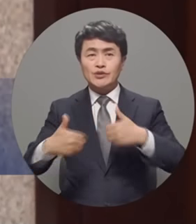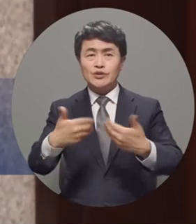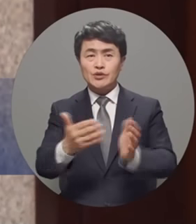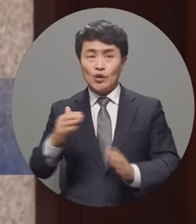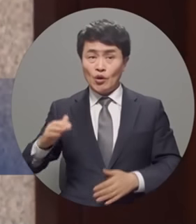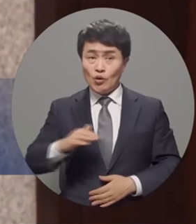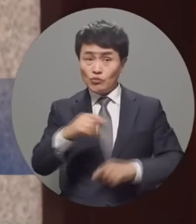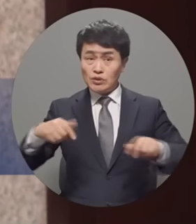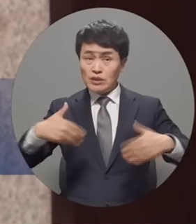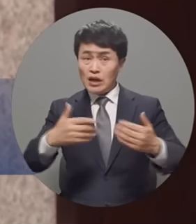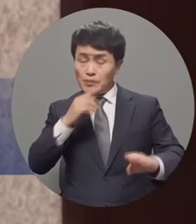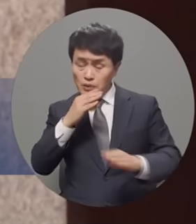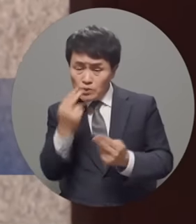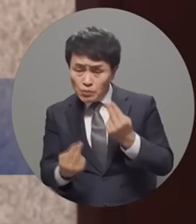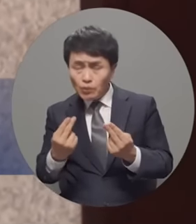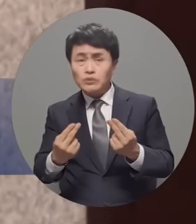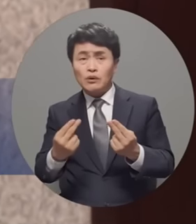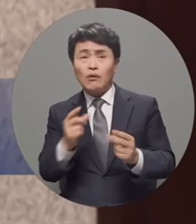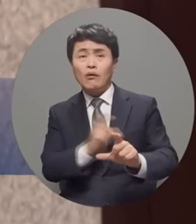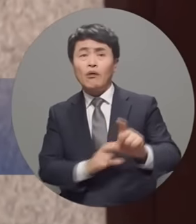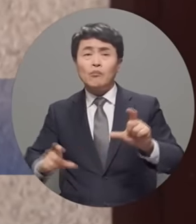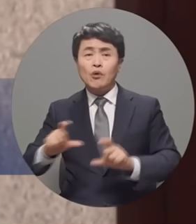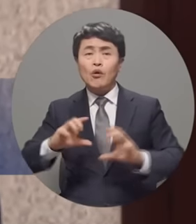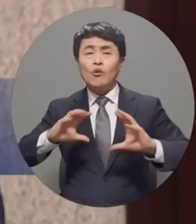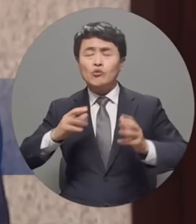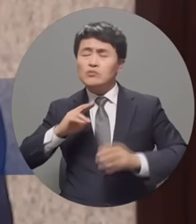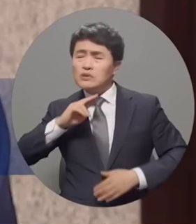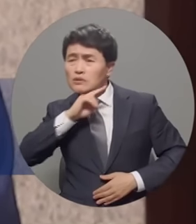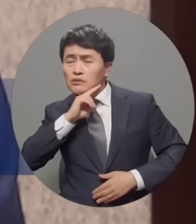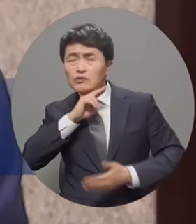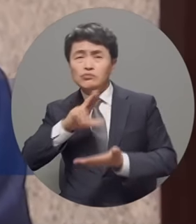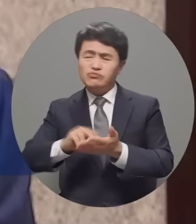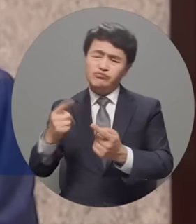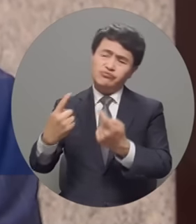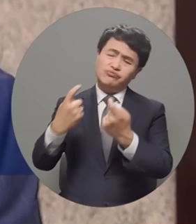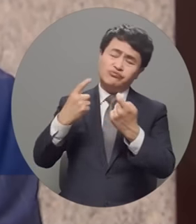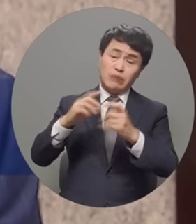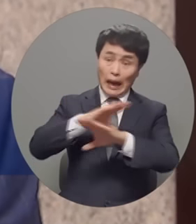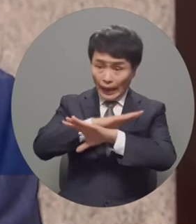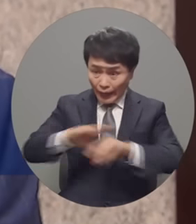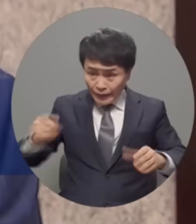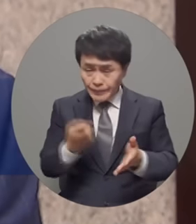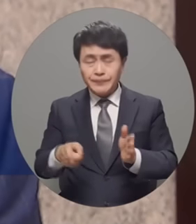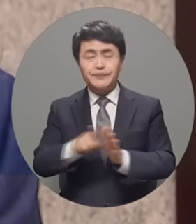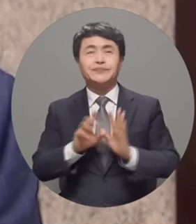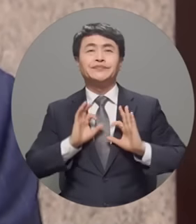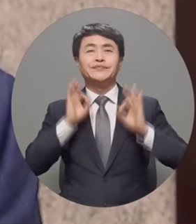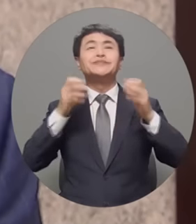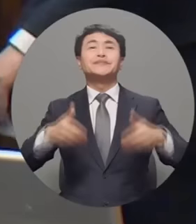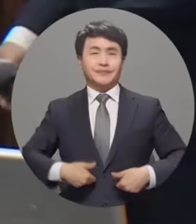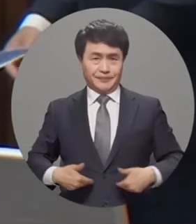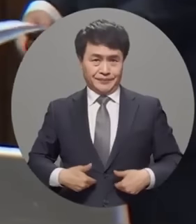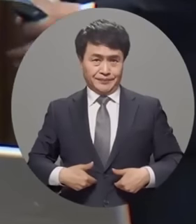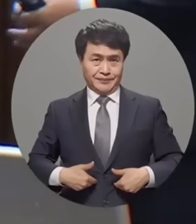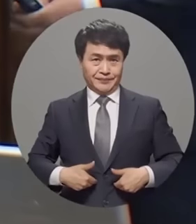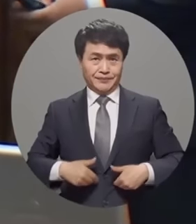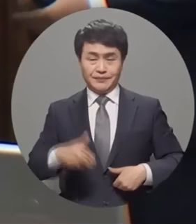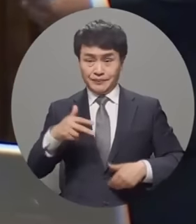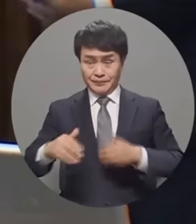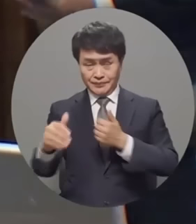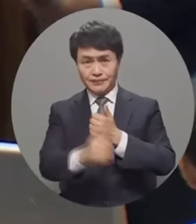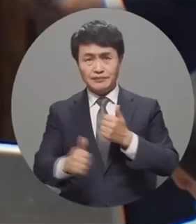네. 민주당보다 먼저 국민적 의혹을 해소시키기 위한 노력을 해야 된다. 조 의원